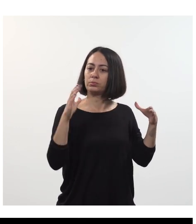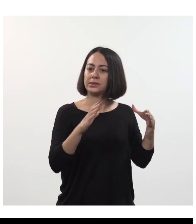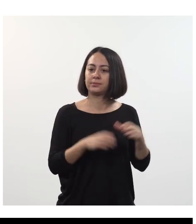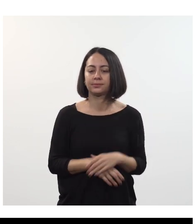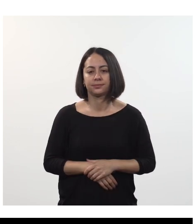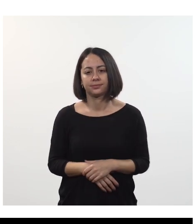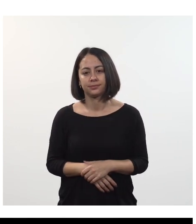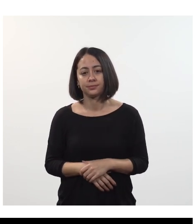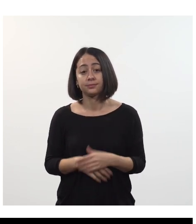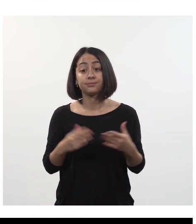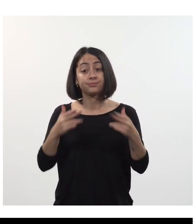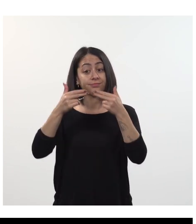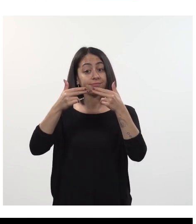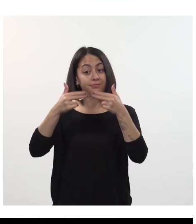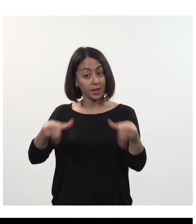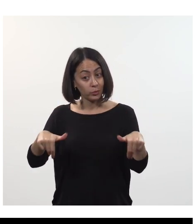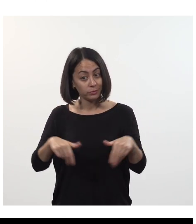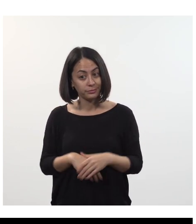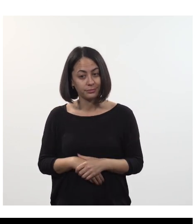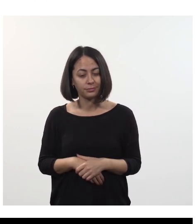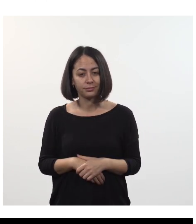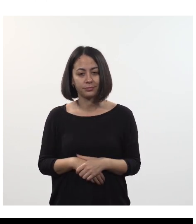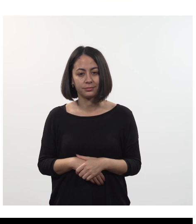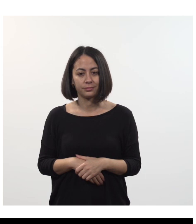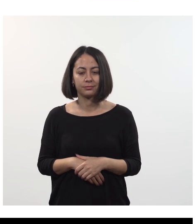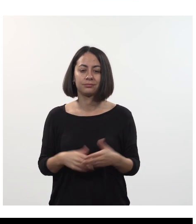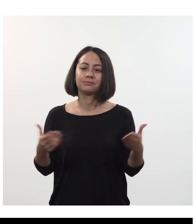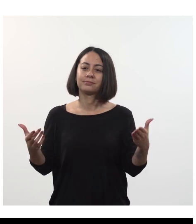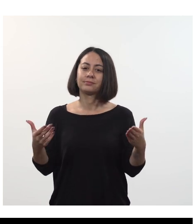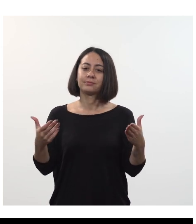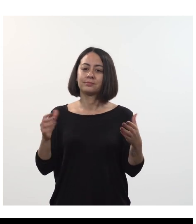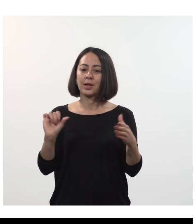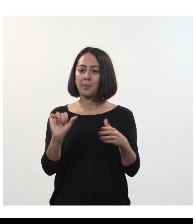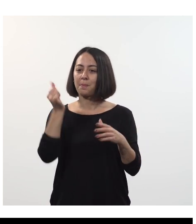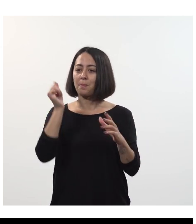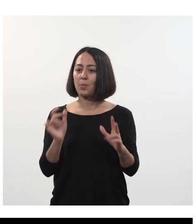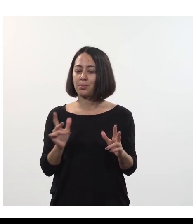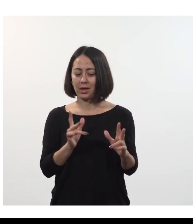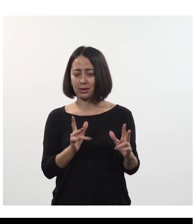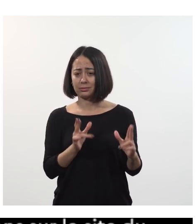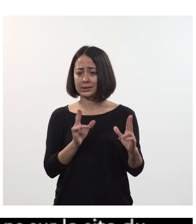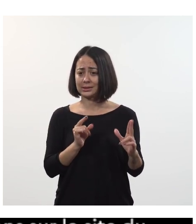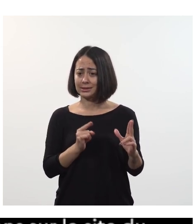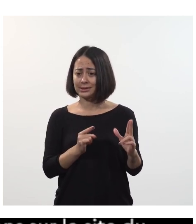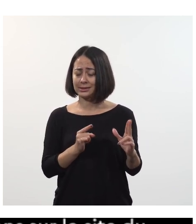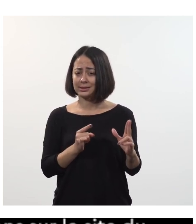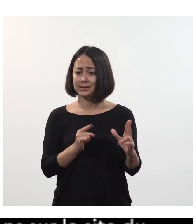maintenant, en introduction, alors, je vous ai mis cette première partie parce que finalement, dans le handicap, alors, bien